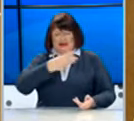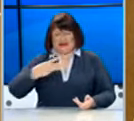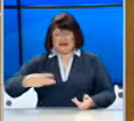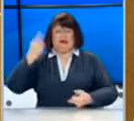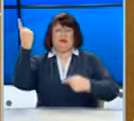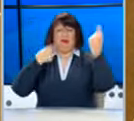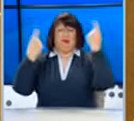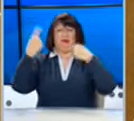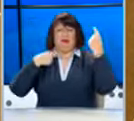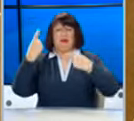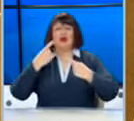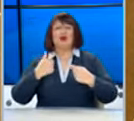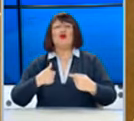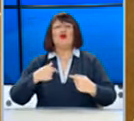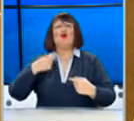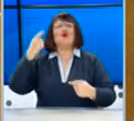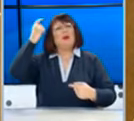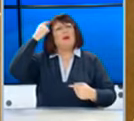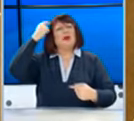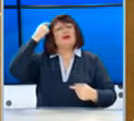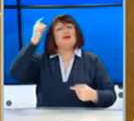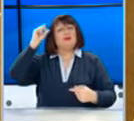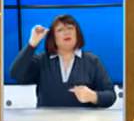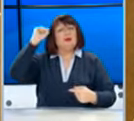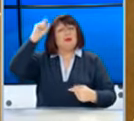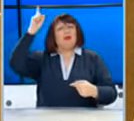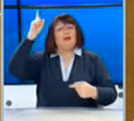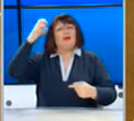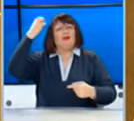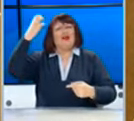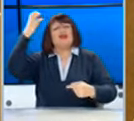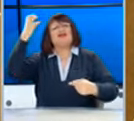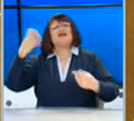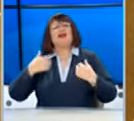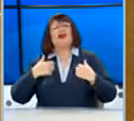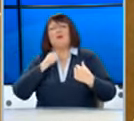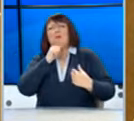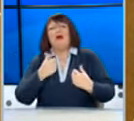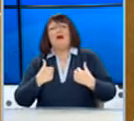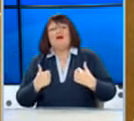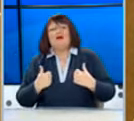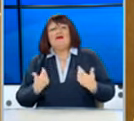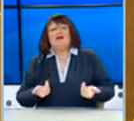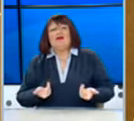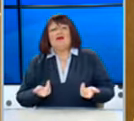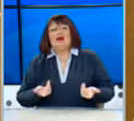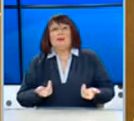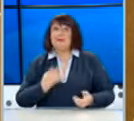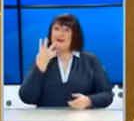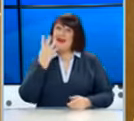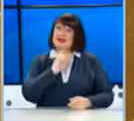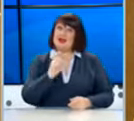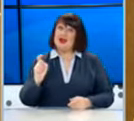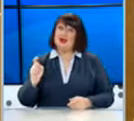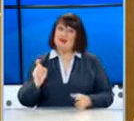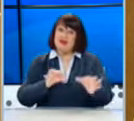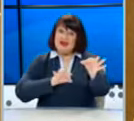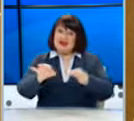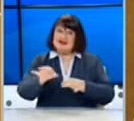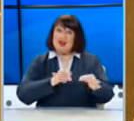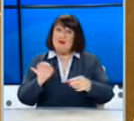ότι αυτά που θα πούμε είναι αποκοιήματα νοσηρής φαντασίας. Ποια είναι αποκοιήματα νοσηρής φαντασίας, κύριε Μητσοτάκη? Ότι καήκαν 4 εκατομμύρια στρέμματα στην